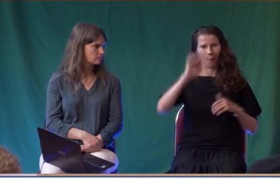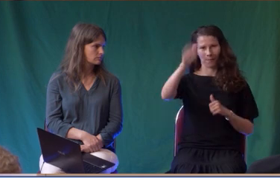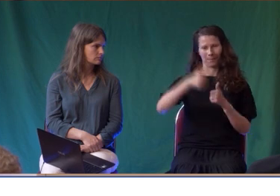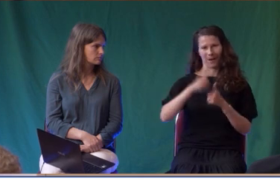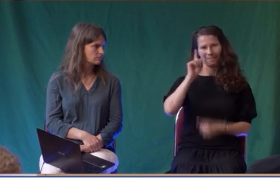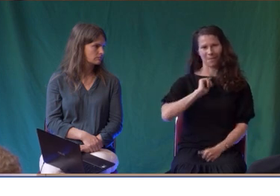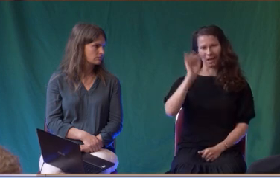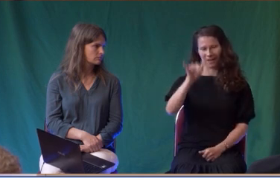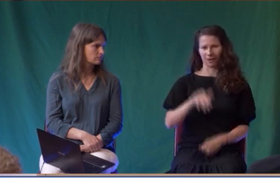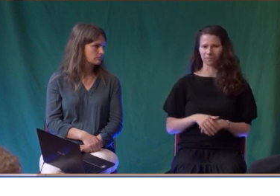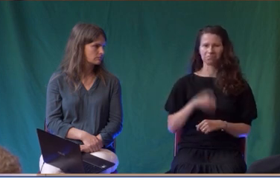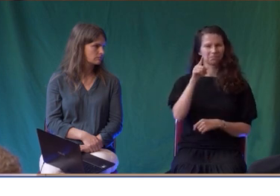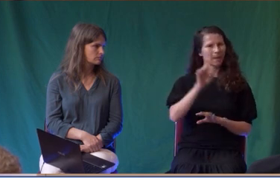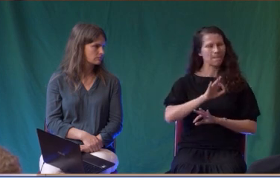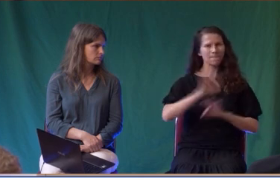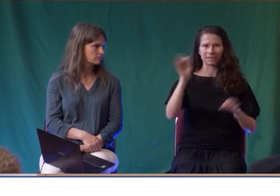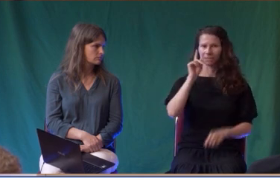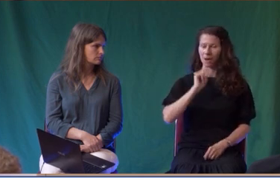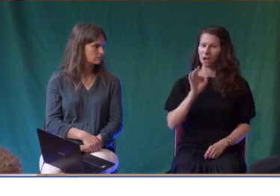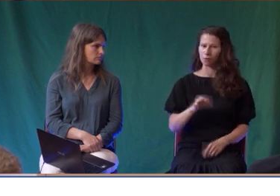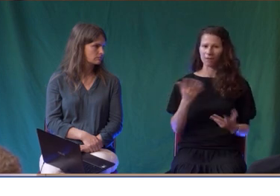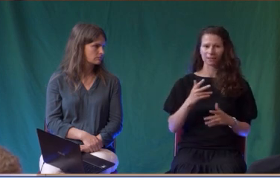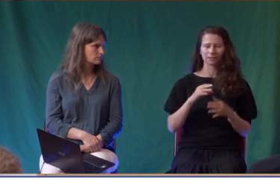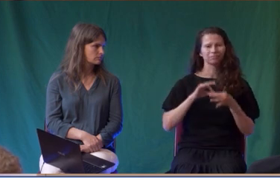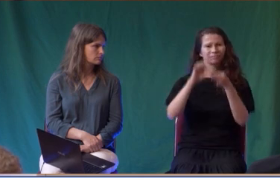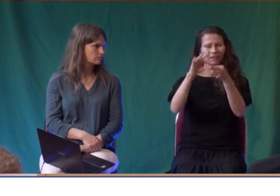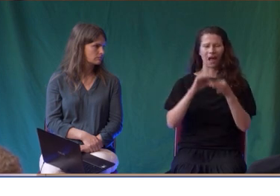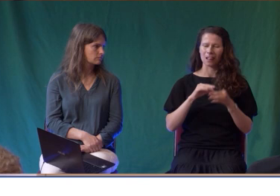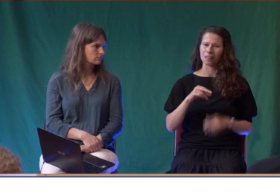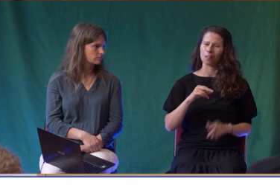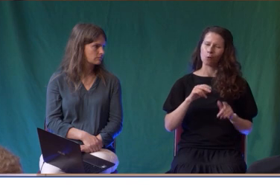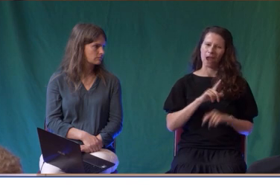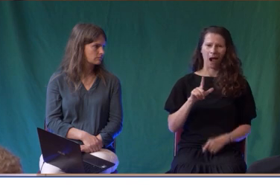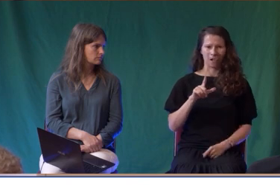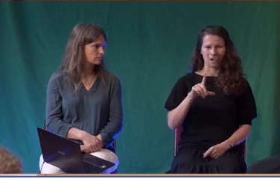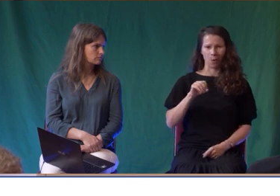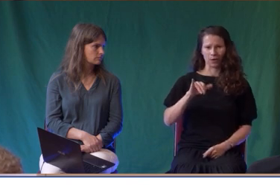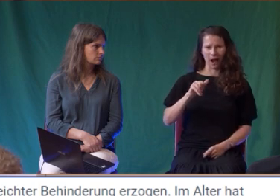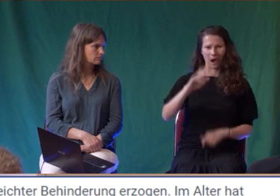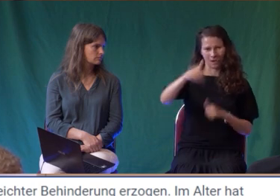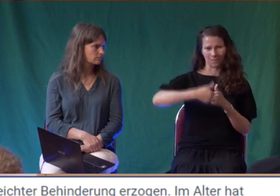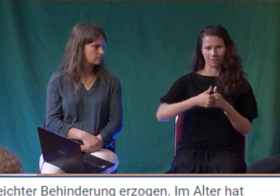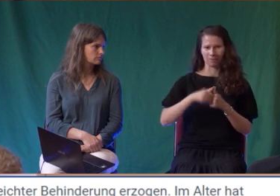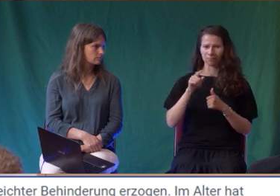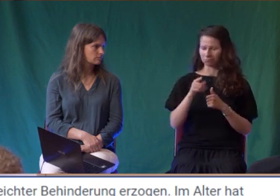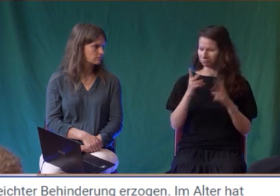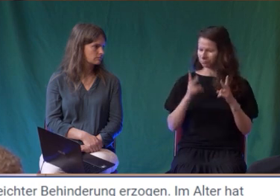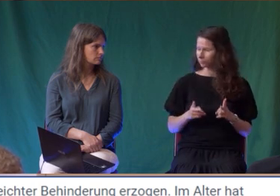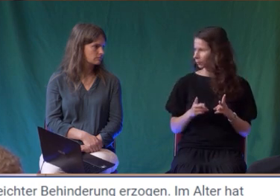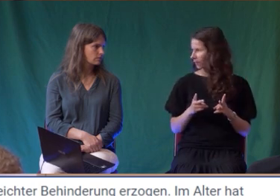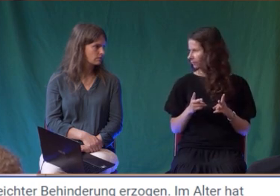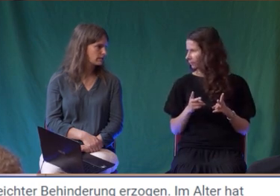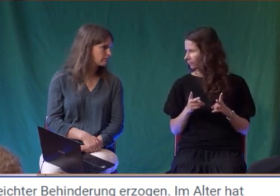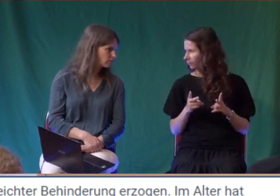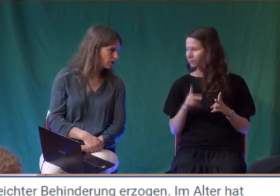sie ist nicht zu toppen in Loyalität in ihrer liebevollen Art leider können viele mit diesen Werten